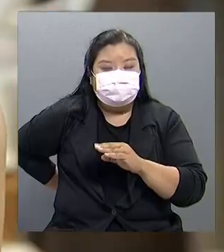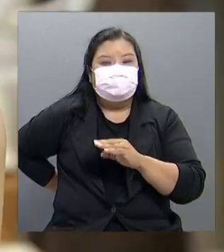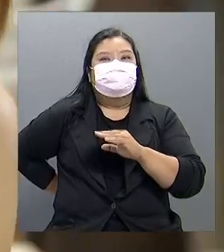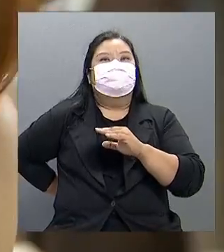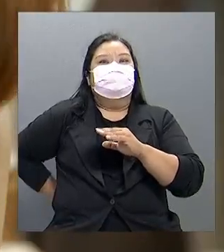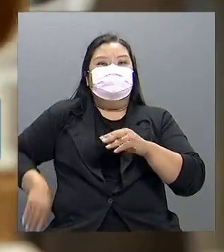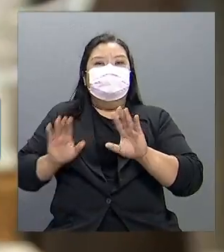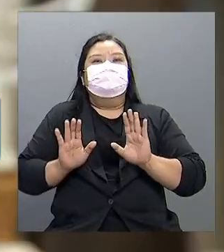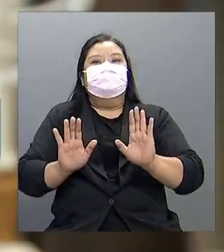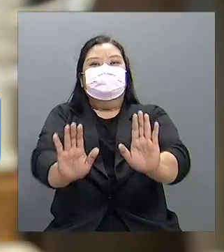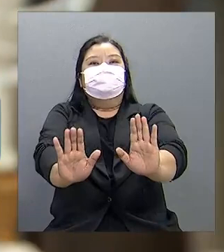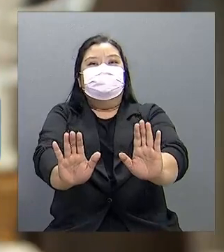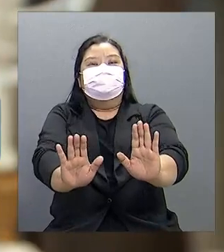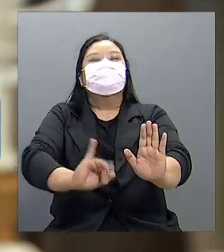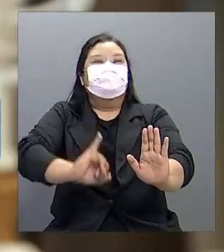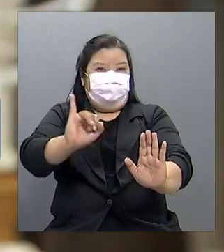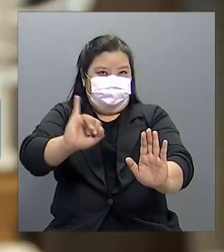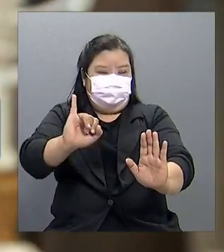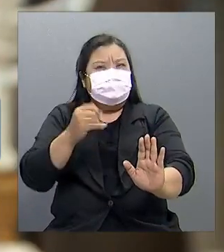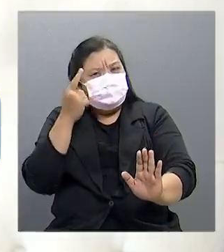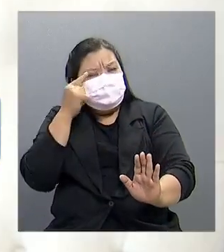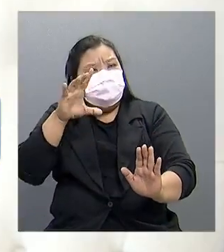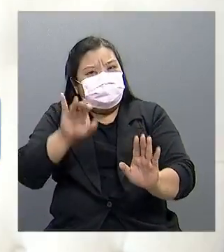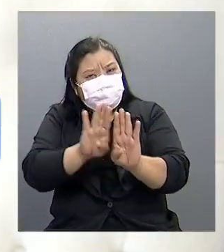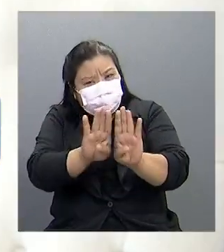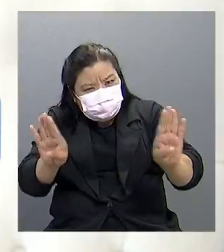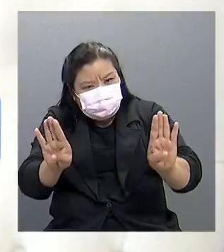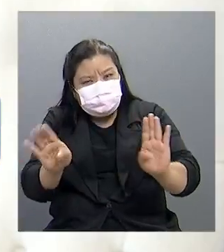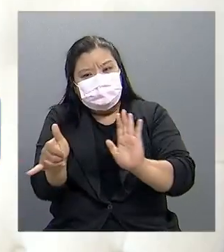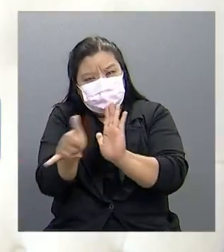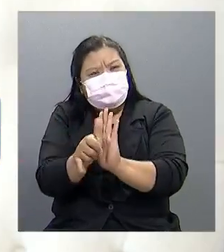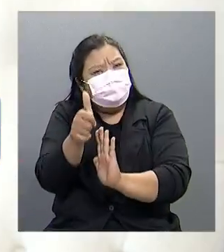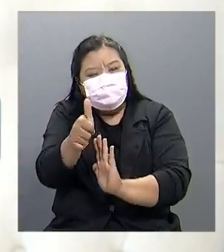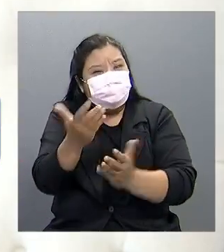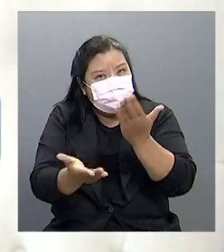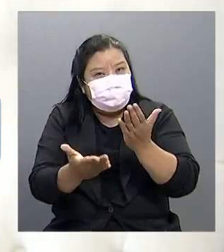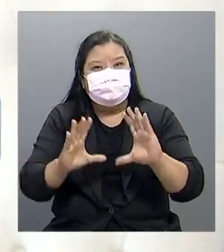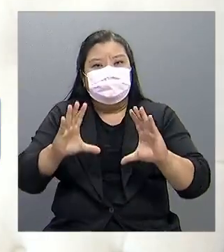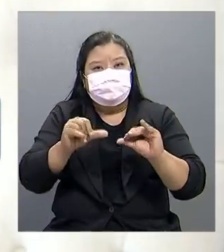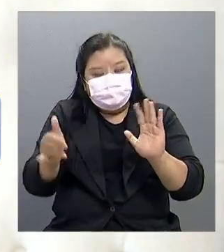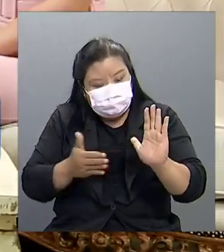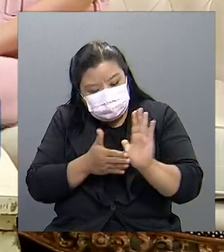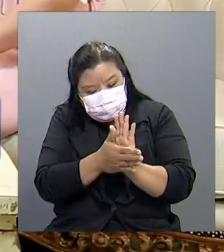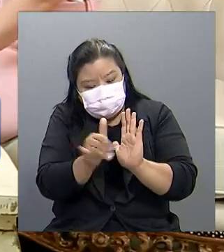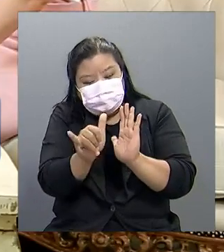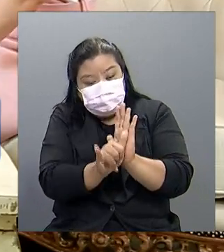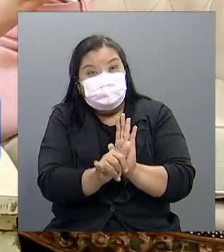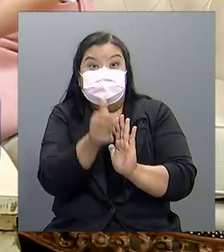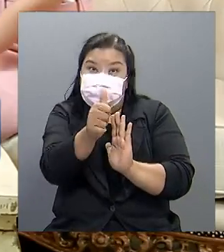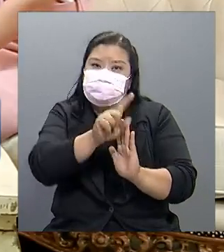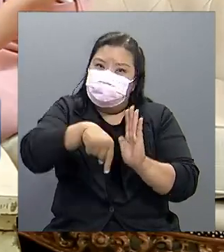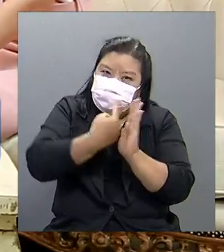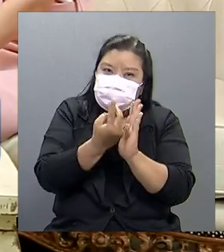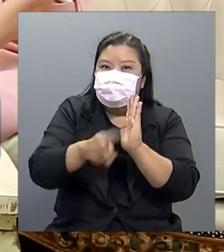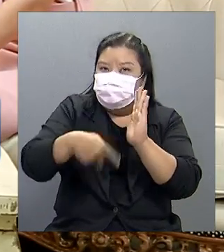แพง ใช่ แล้วก็เอาหมอนมาสปอร์ตที่หลังเรา อันนี้เนี่ยก็เราจะนั่งไปเลยฮะเป็นชั่วโมง2ชั่วโมงก็นั่งไปเลยได้ไม่มีปัญหา ไปเลย ถูก